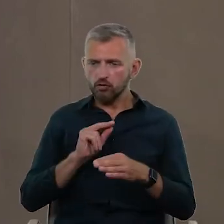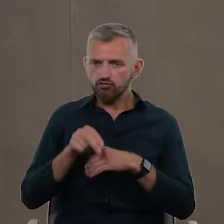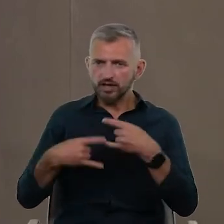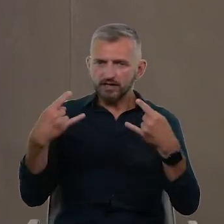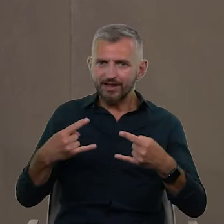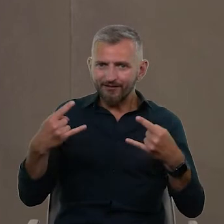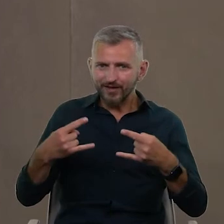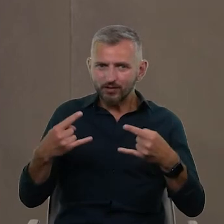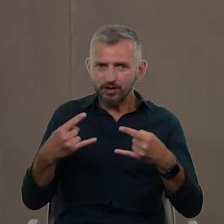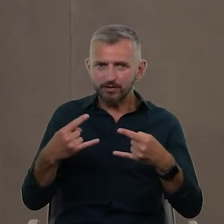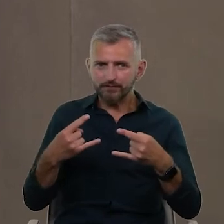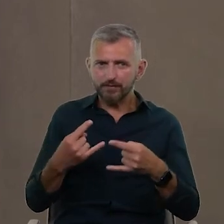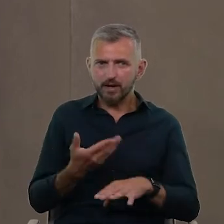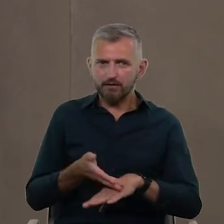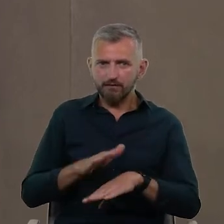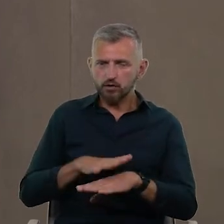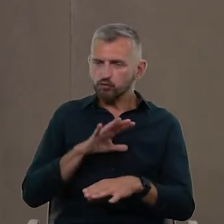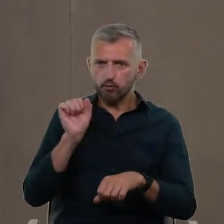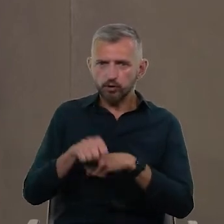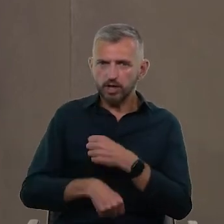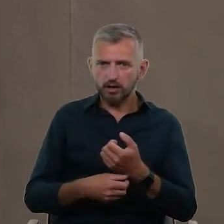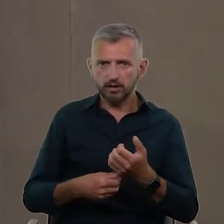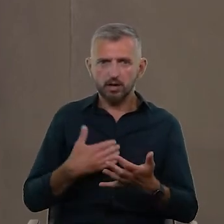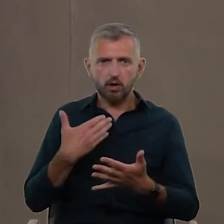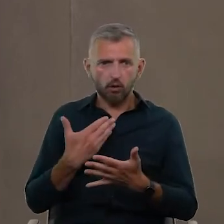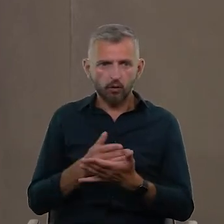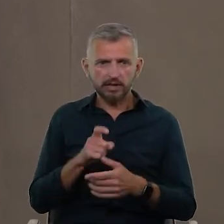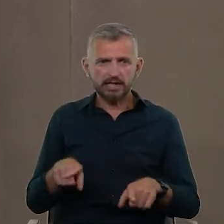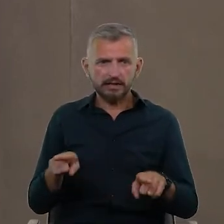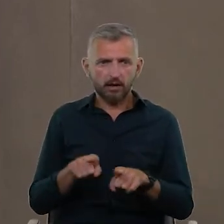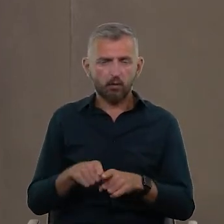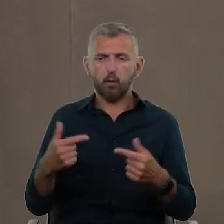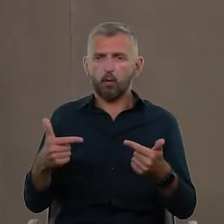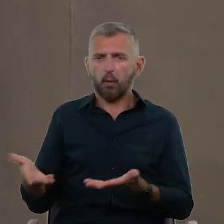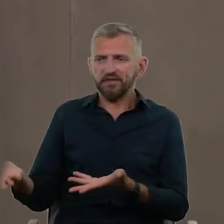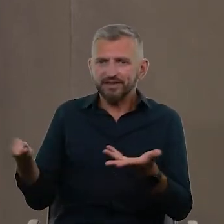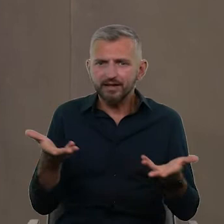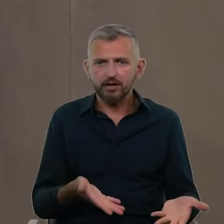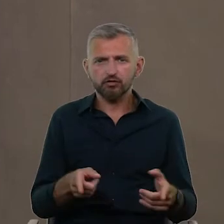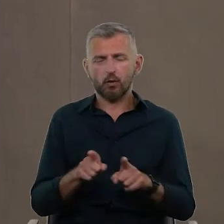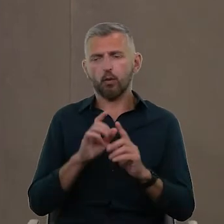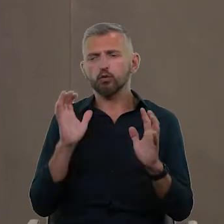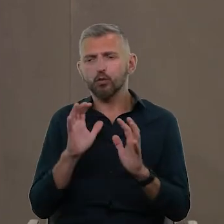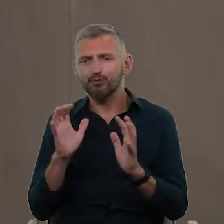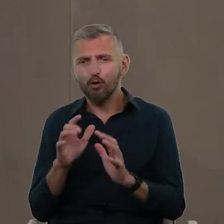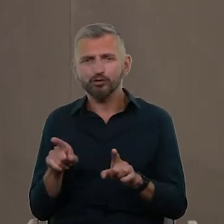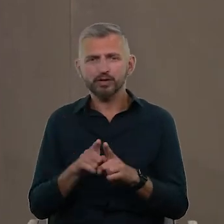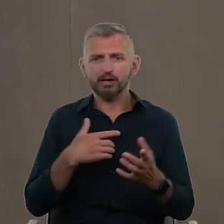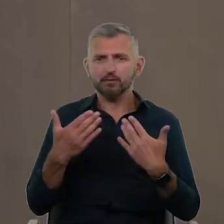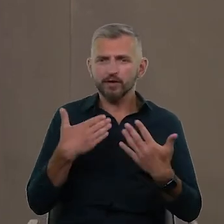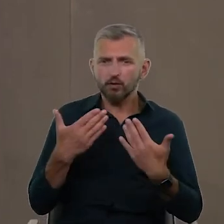телевізор важко було подолати, от з такою гостинністю, да, з такою турботою, з таким